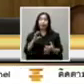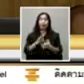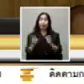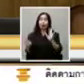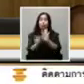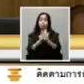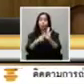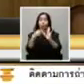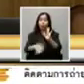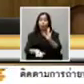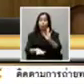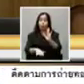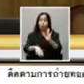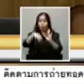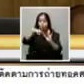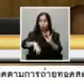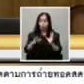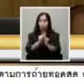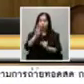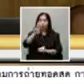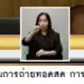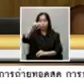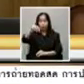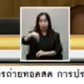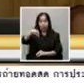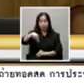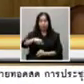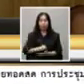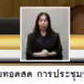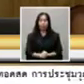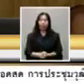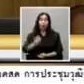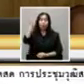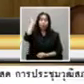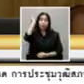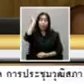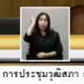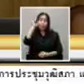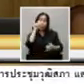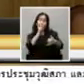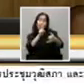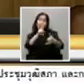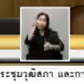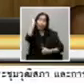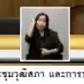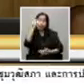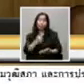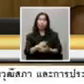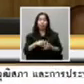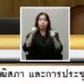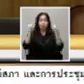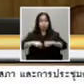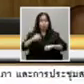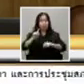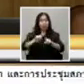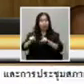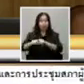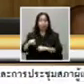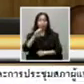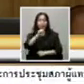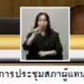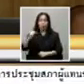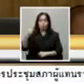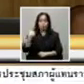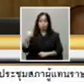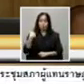ราใช้ในสภาอย่างนี้ครับท่านประธานครับอภิปรายนะครับหรือลงมติก็ตามสมาชิกมีความอิส